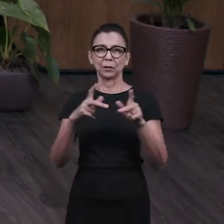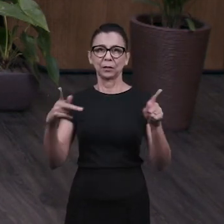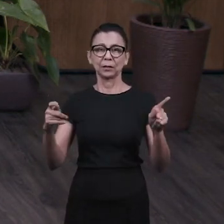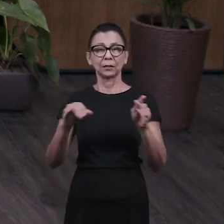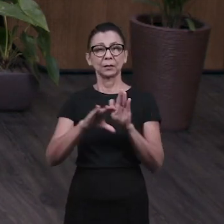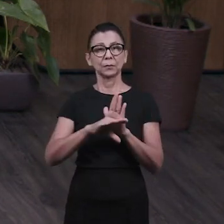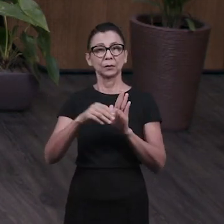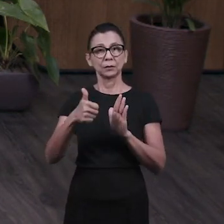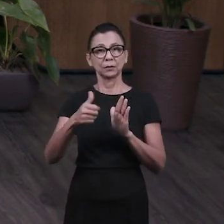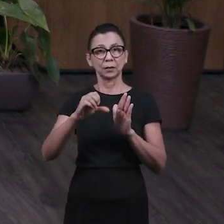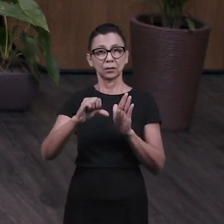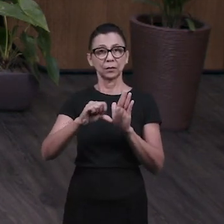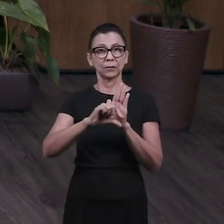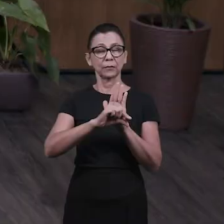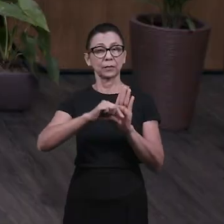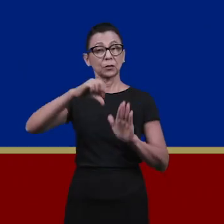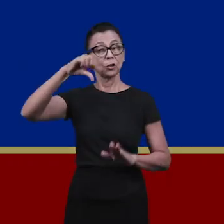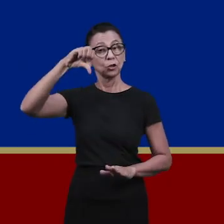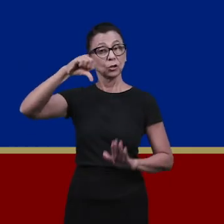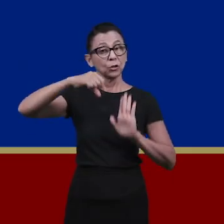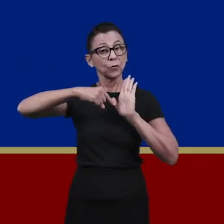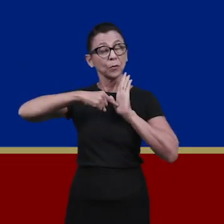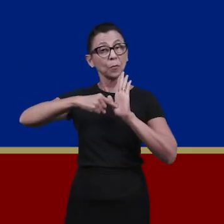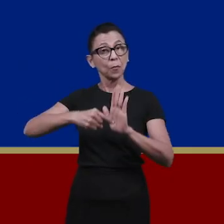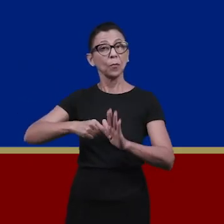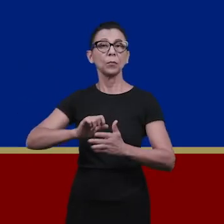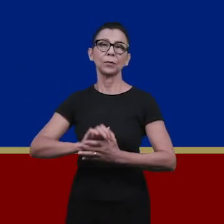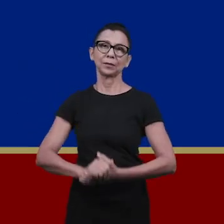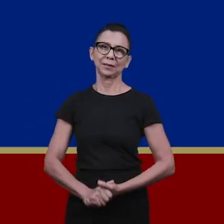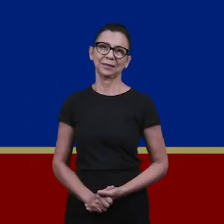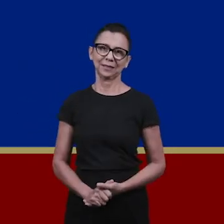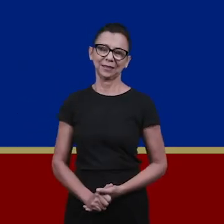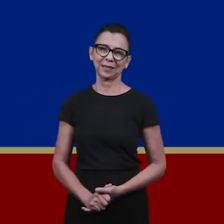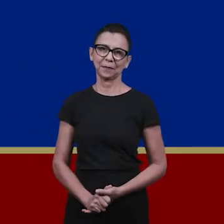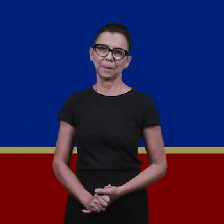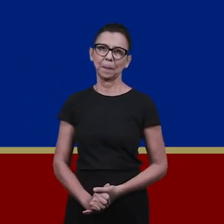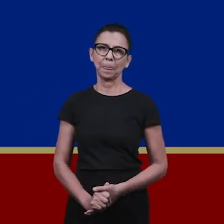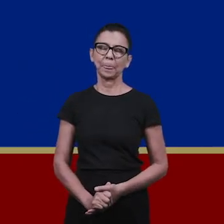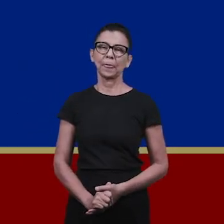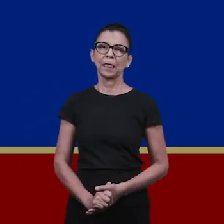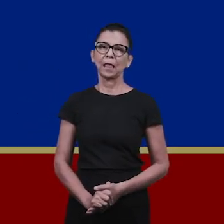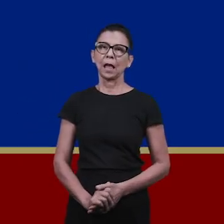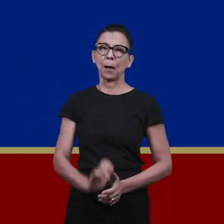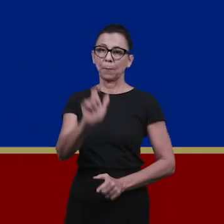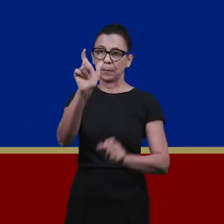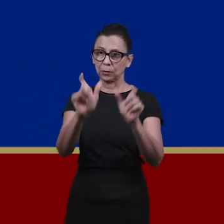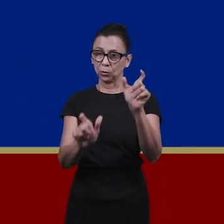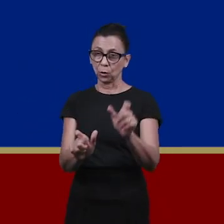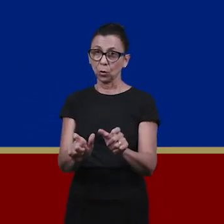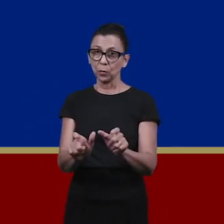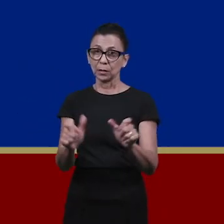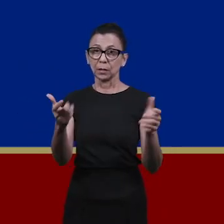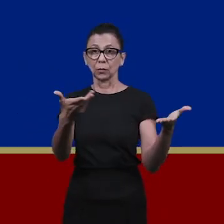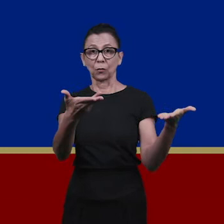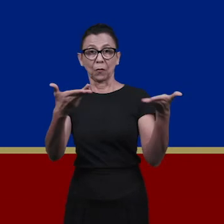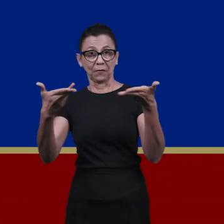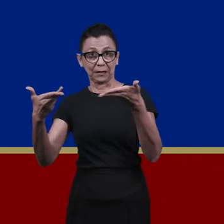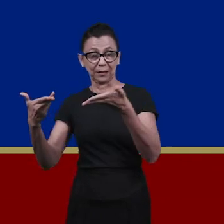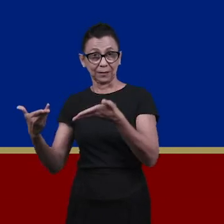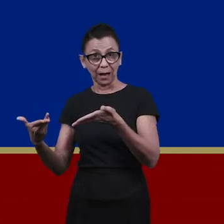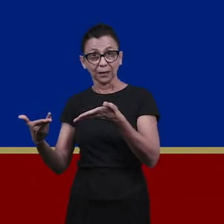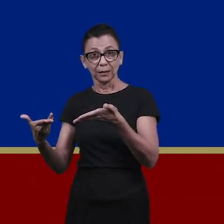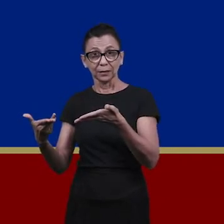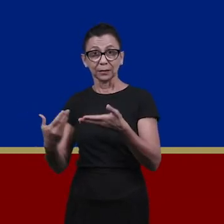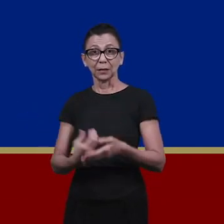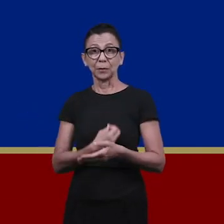9. Et bienheureux ceux qui sont appelés, invités aux noces